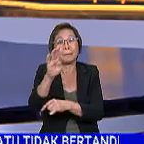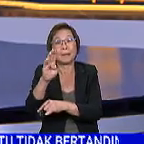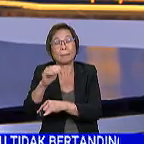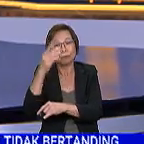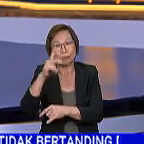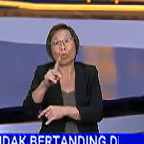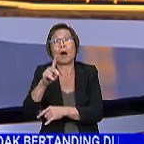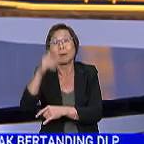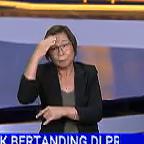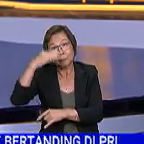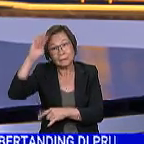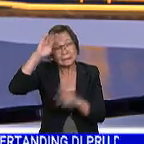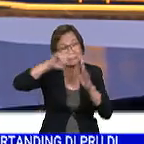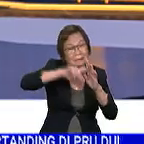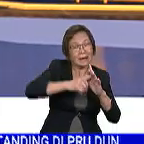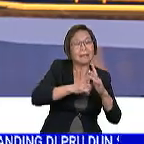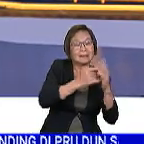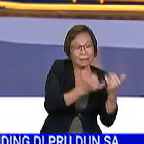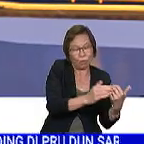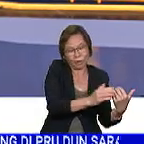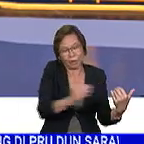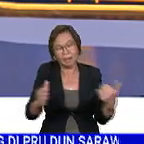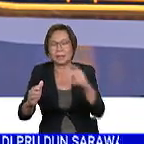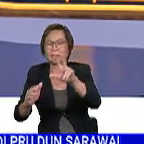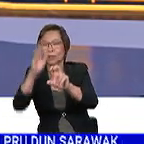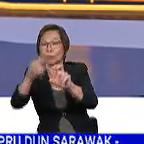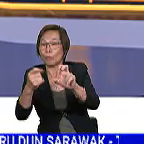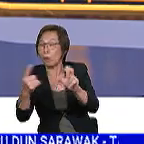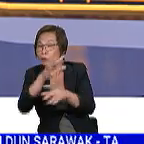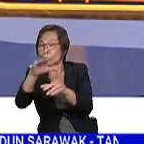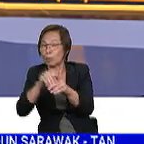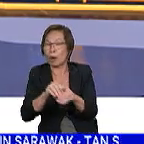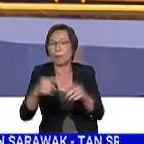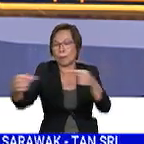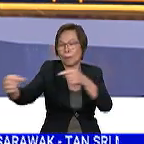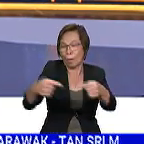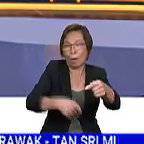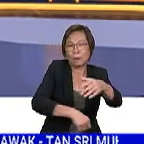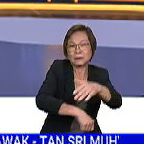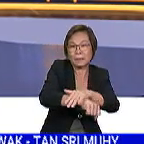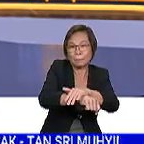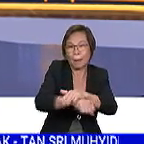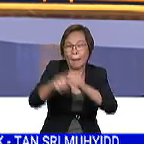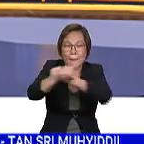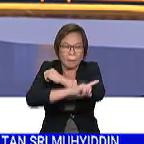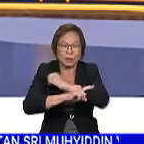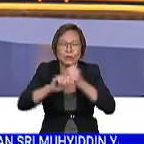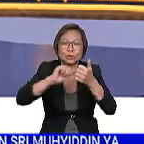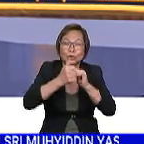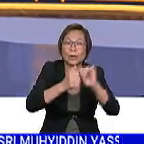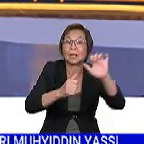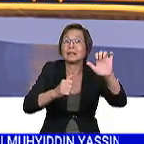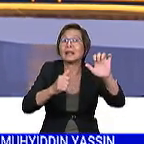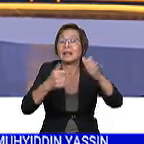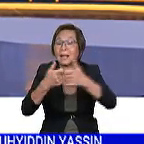Kuala Perlis bermula hari ini hingga 30 November. Ini termasuk pertandingan sepak penalti, sukan elektronik,